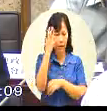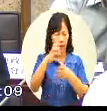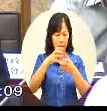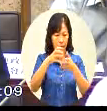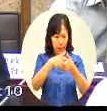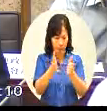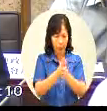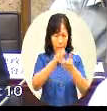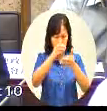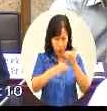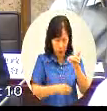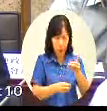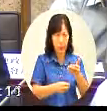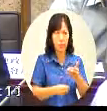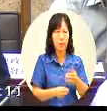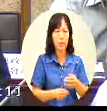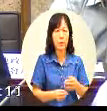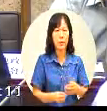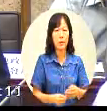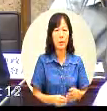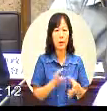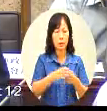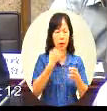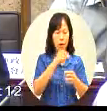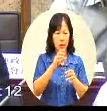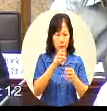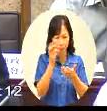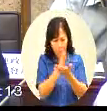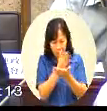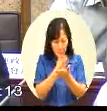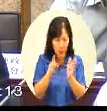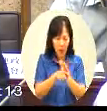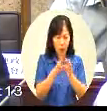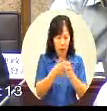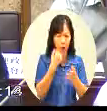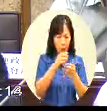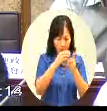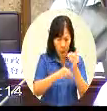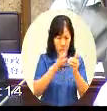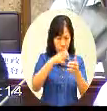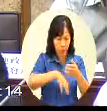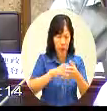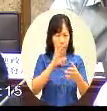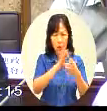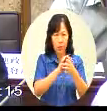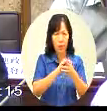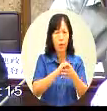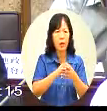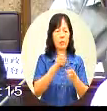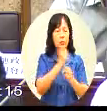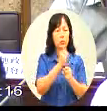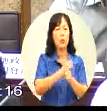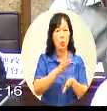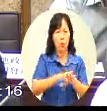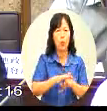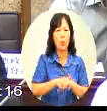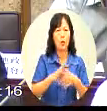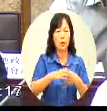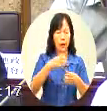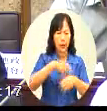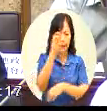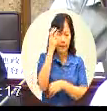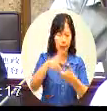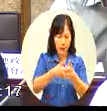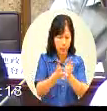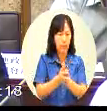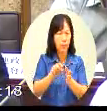定的这些这个地价查估的一个估计规则里面的相关规定来做的。那所以他内政部为